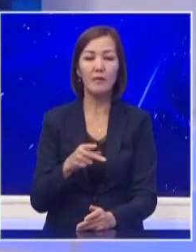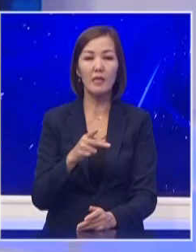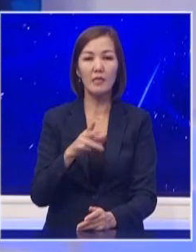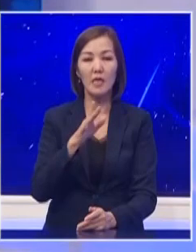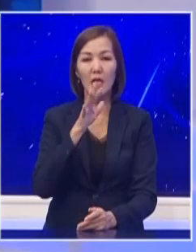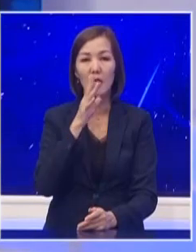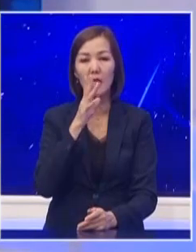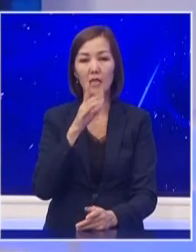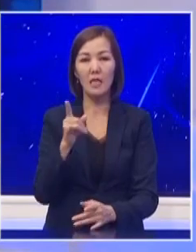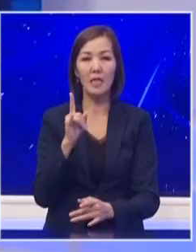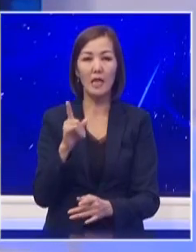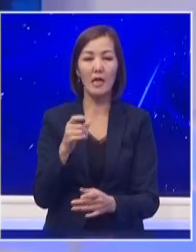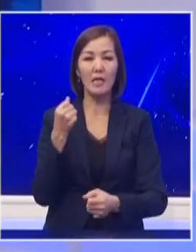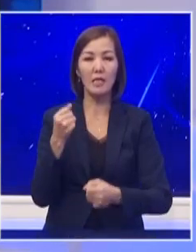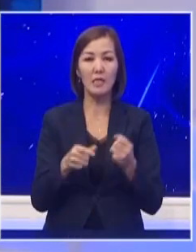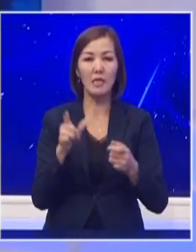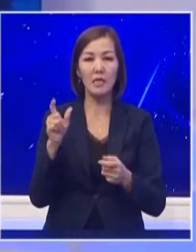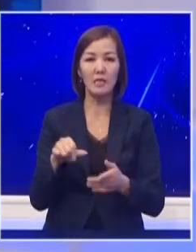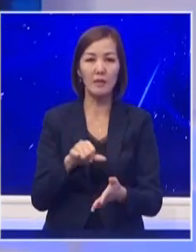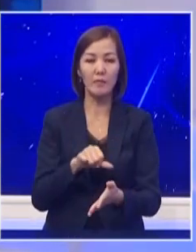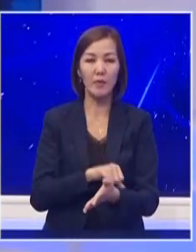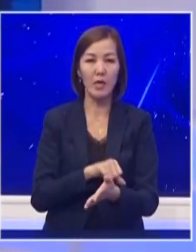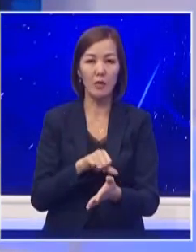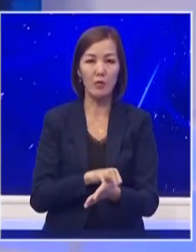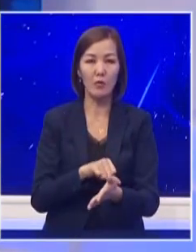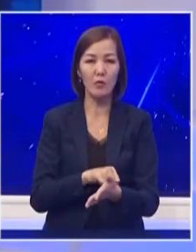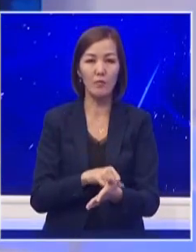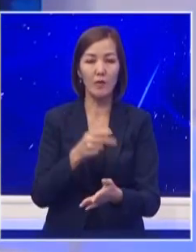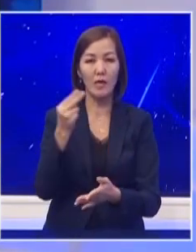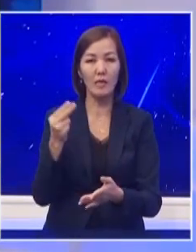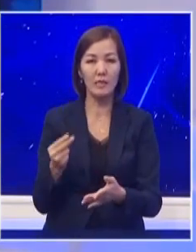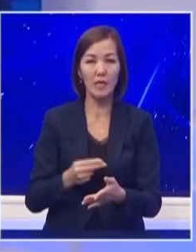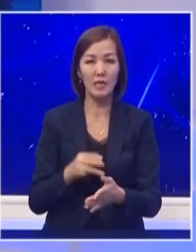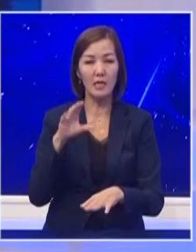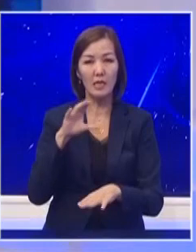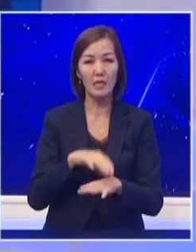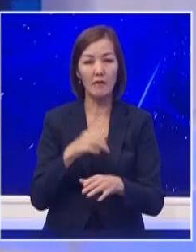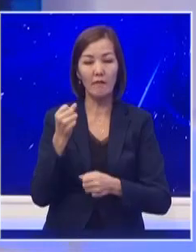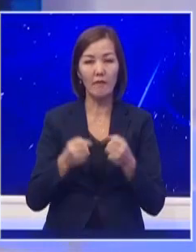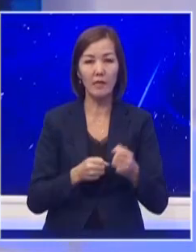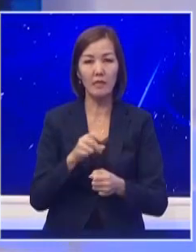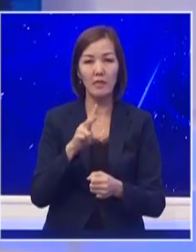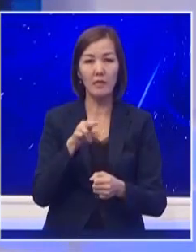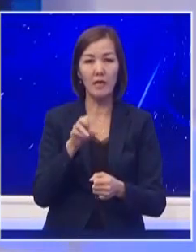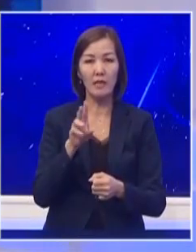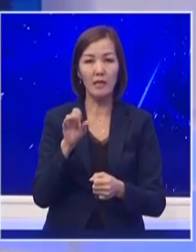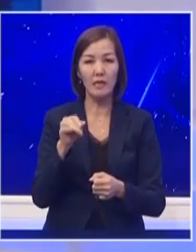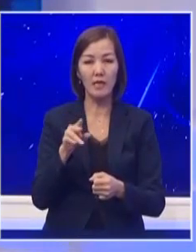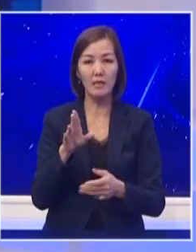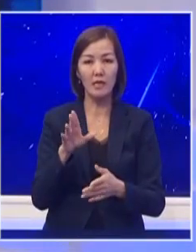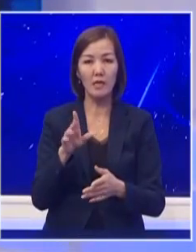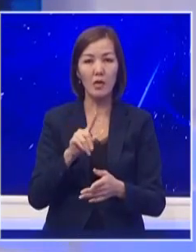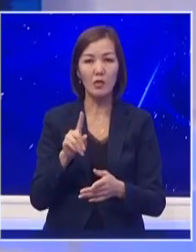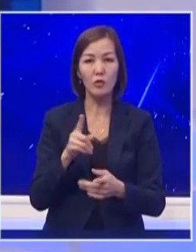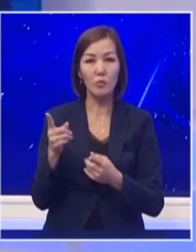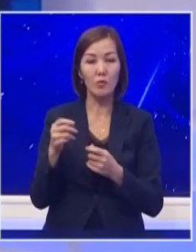20-летний такси занимался сбытом наркотиков в Астане в столице был задержан водитель такси на автомашине Lada Granta как выяснилось чтобы не